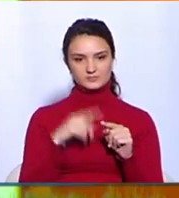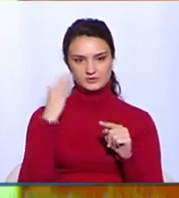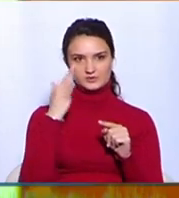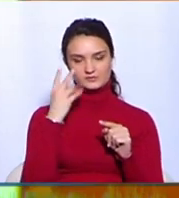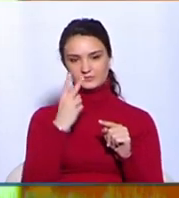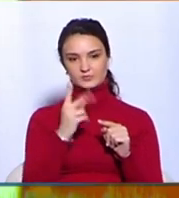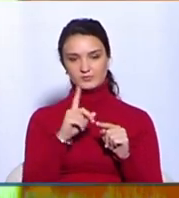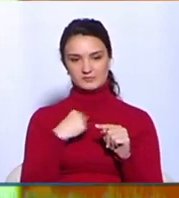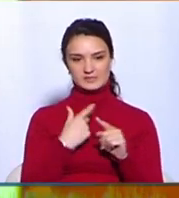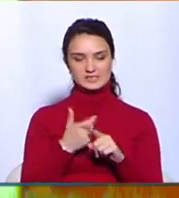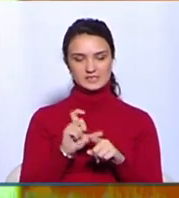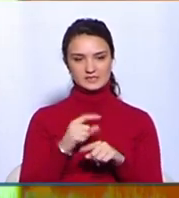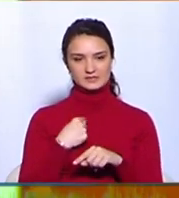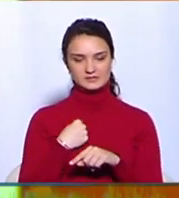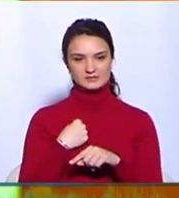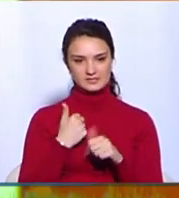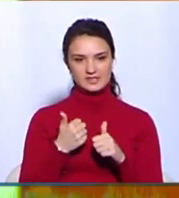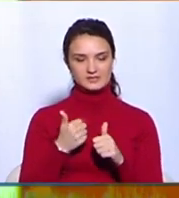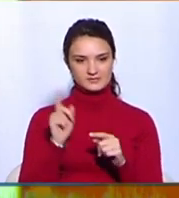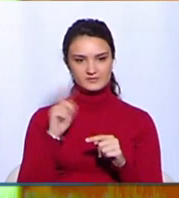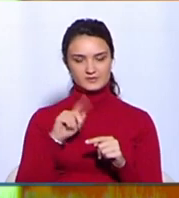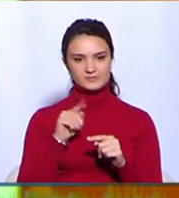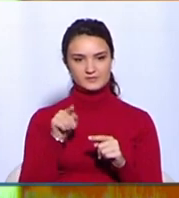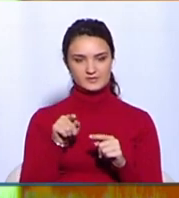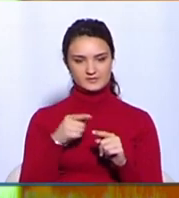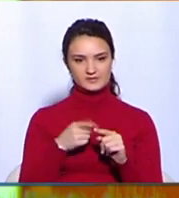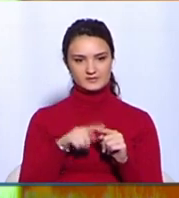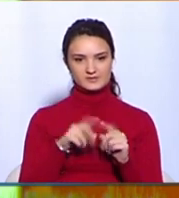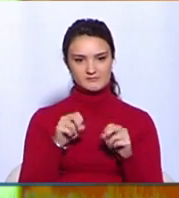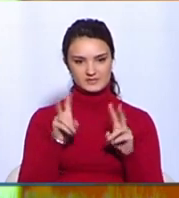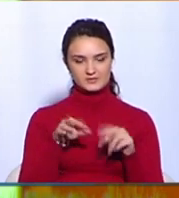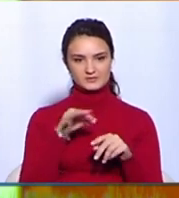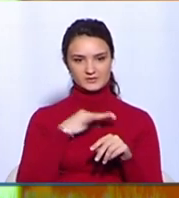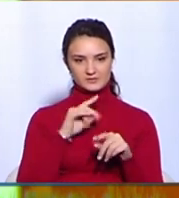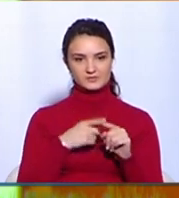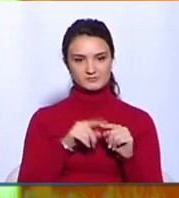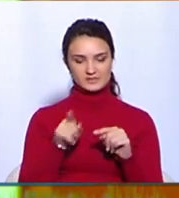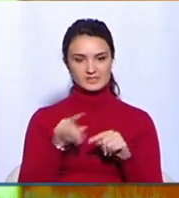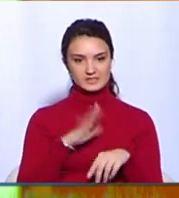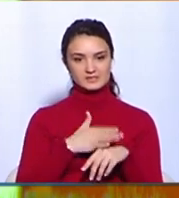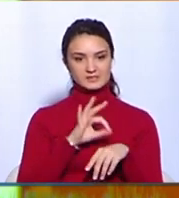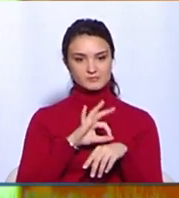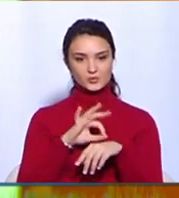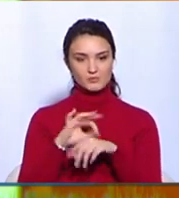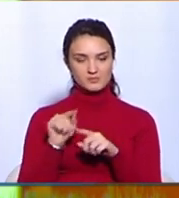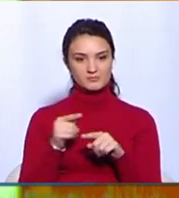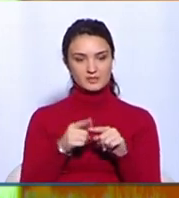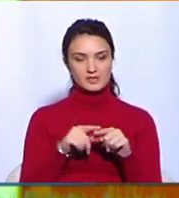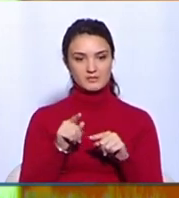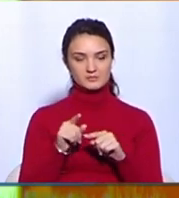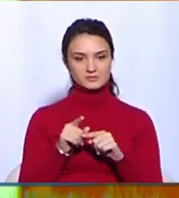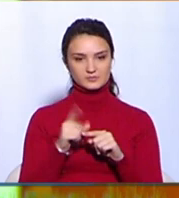შთაბეჭდილება, მაგრამ მე ძალიან კარგად ვიცი, რომ თქვენ შეგნებულად მიგვანიშნეთ, რომ ეს არის სიმპტომები, რომელთა